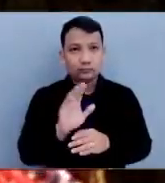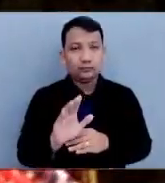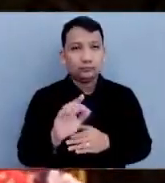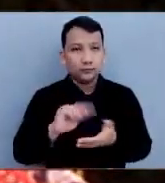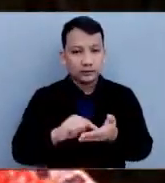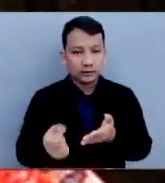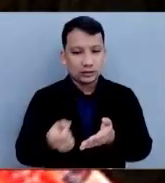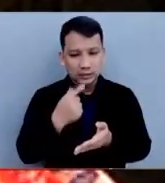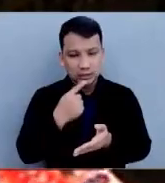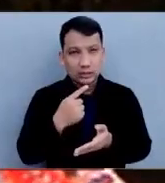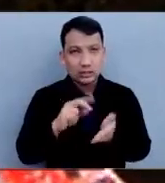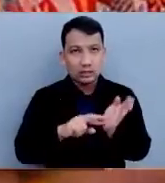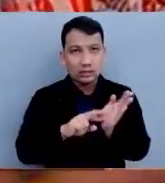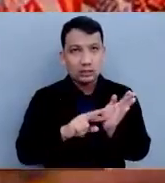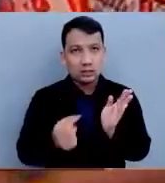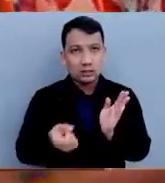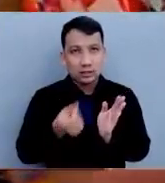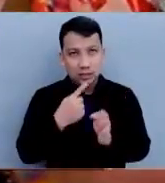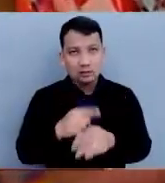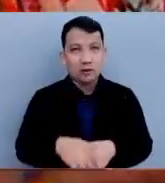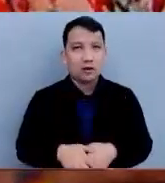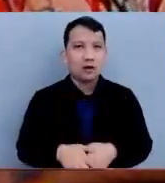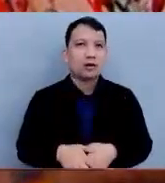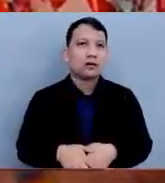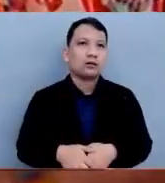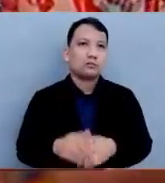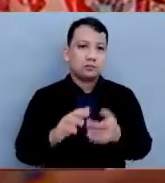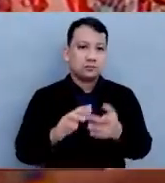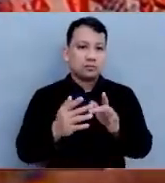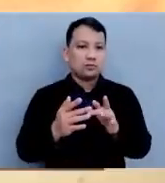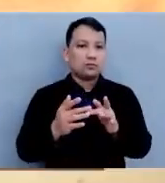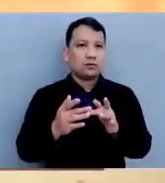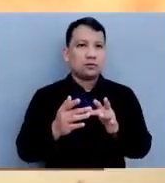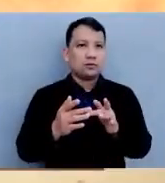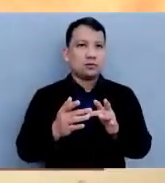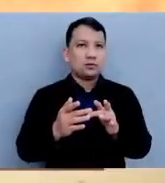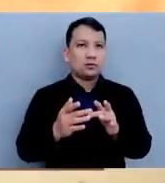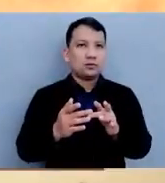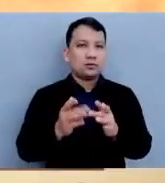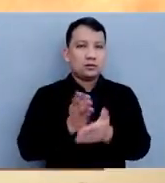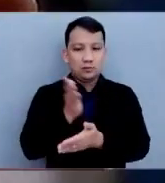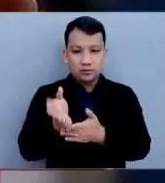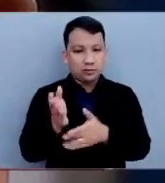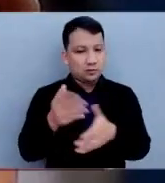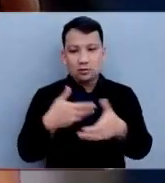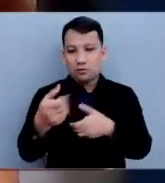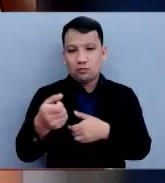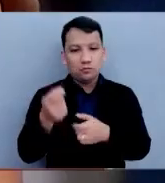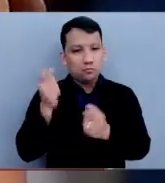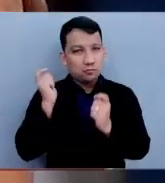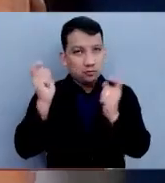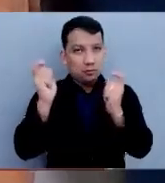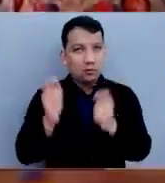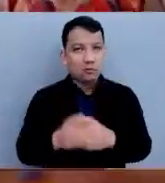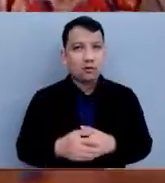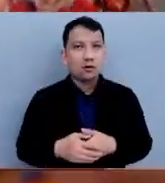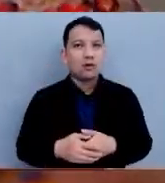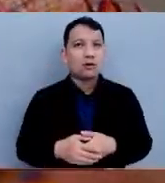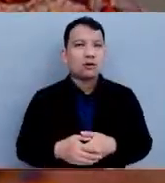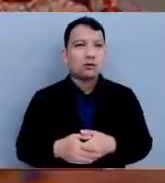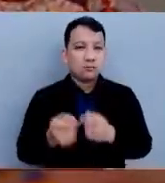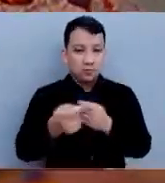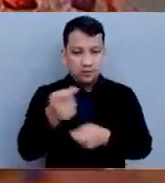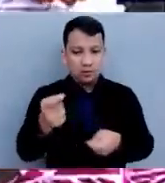gamot at vitamins. Kasi mas online, hindi ka na kailangan lumabas. Mas madaling ang ano mo, transaksyon, di ba,